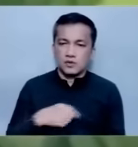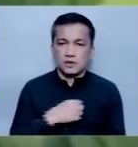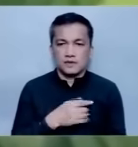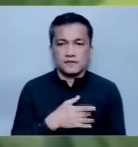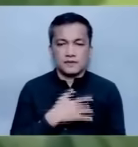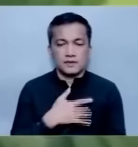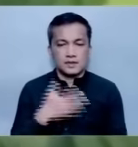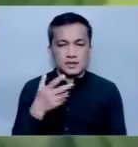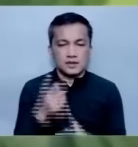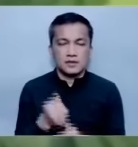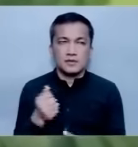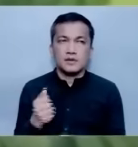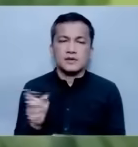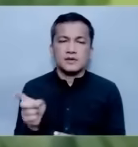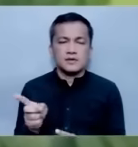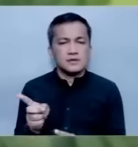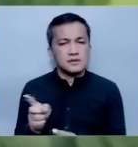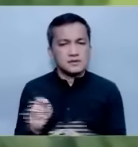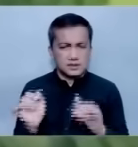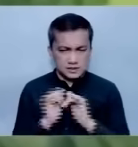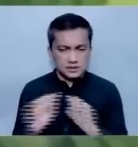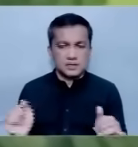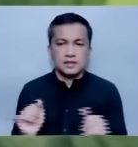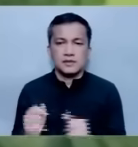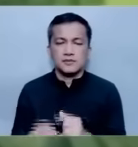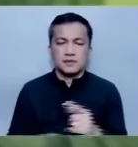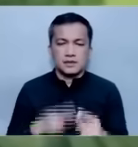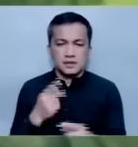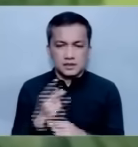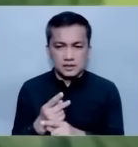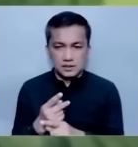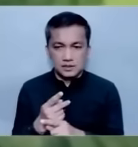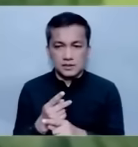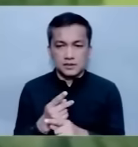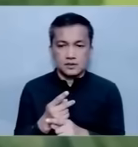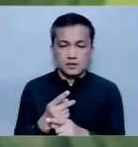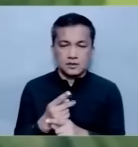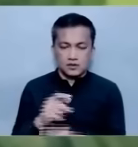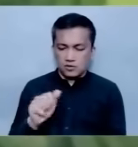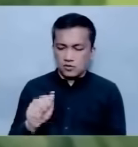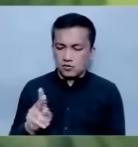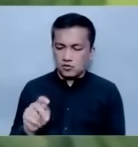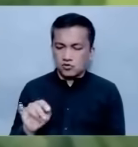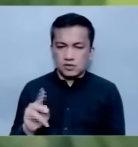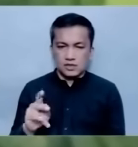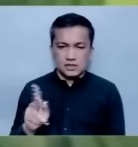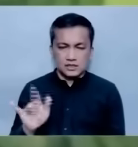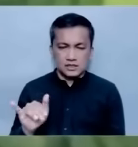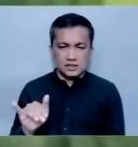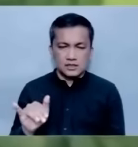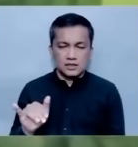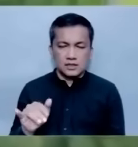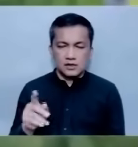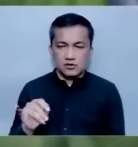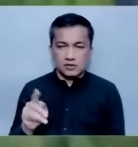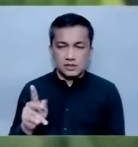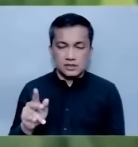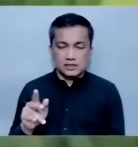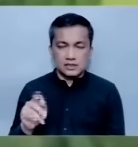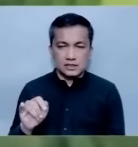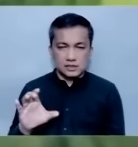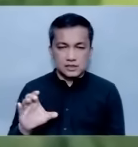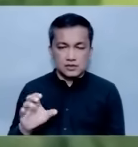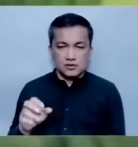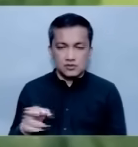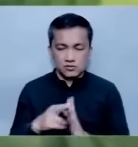of the same kind of autocratic ruling, even though there has been no declaration yet